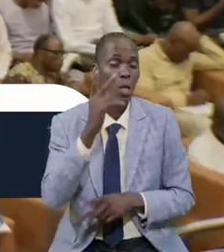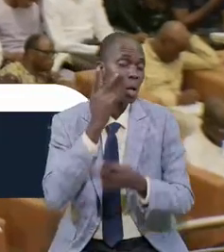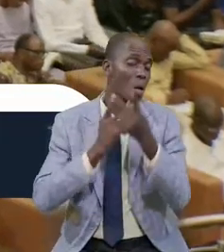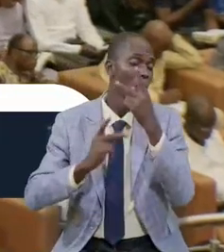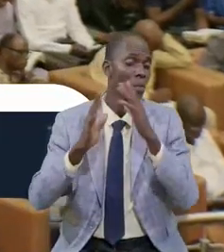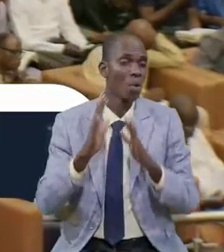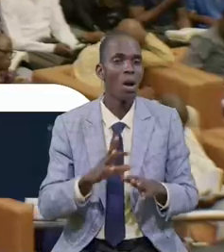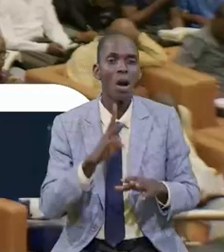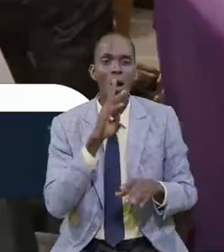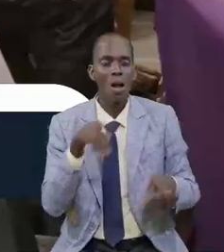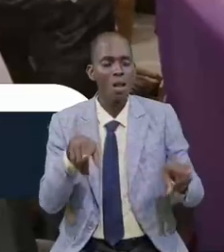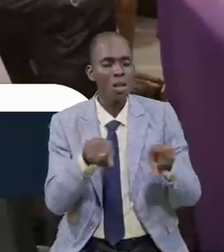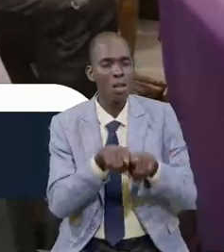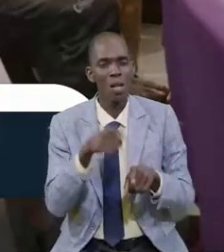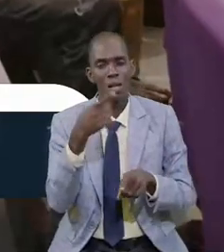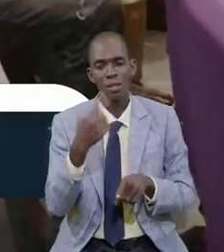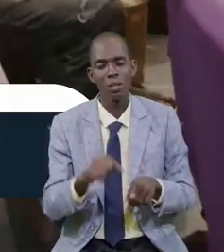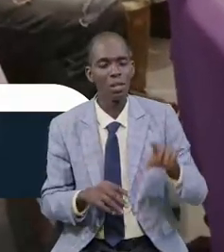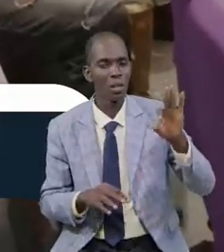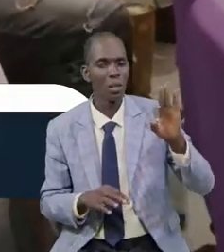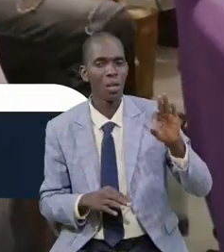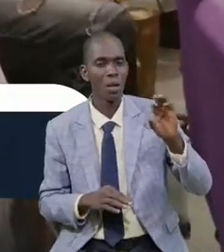Ézéchiel 13, 4.